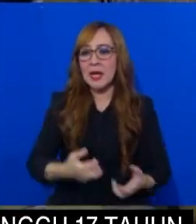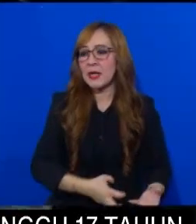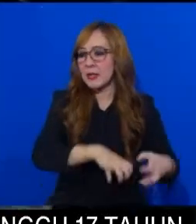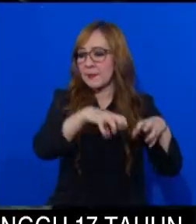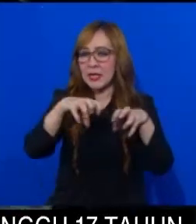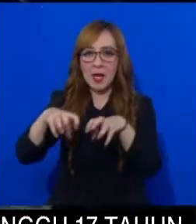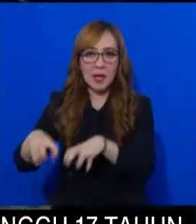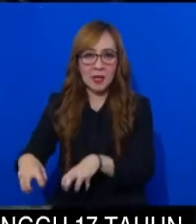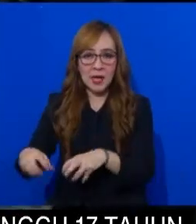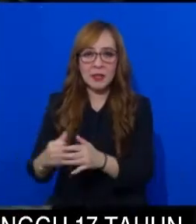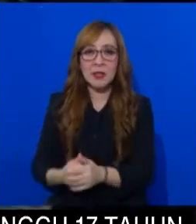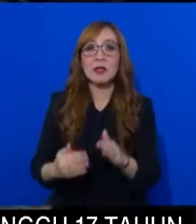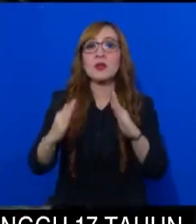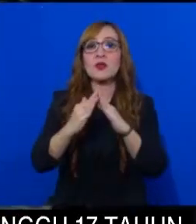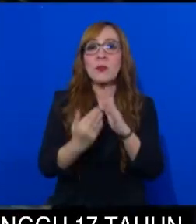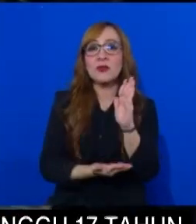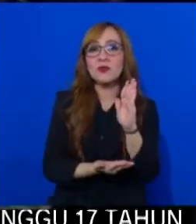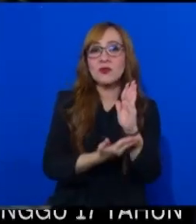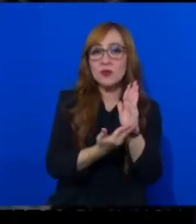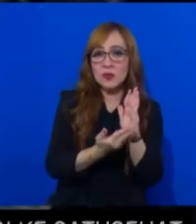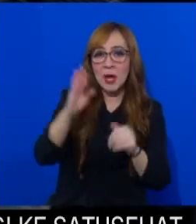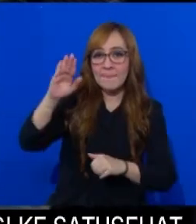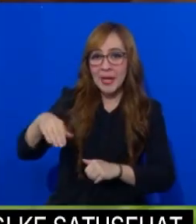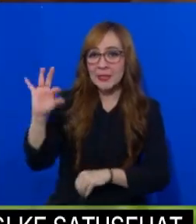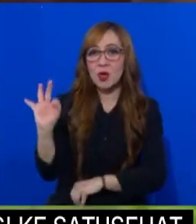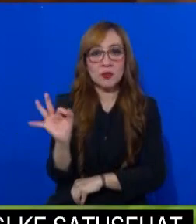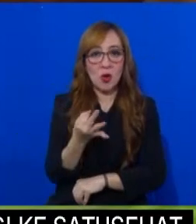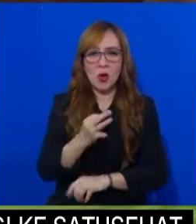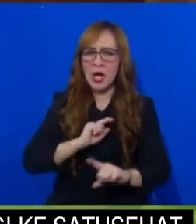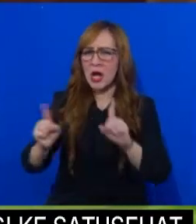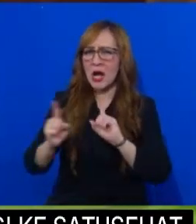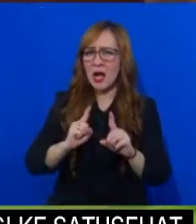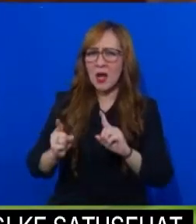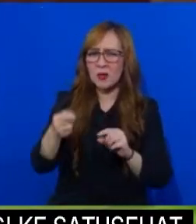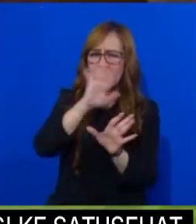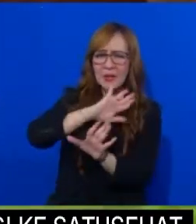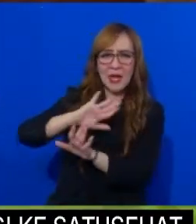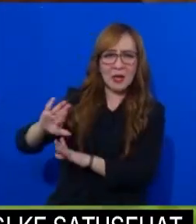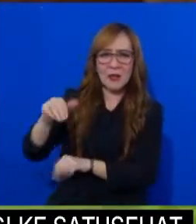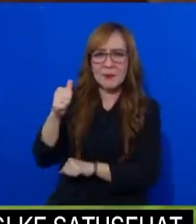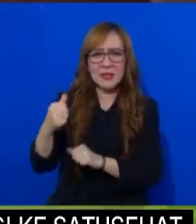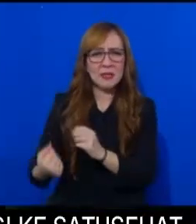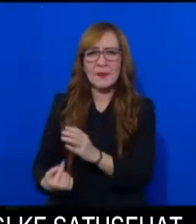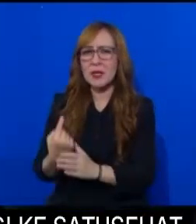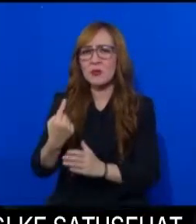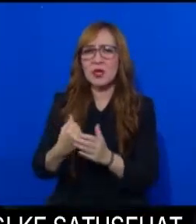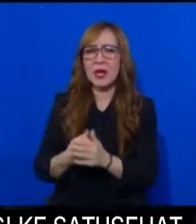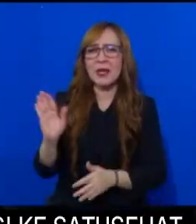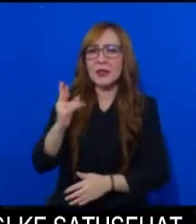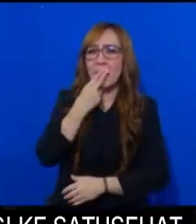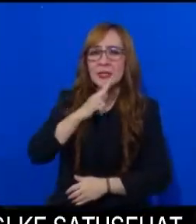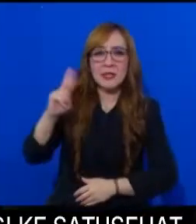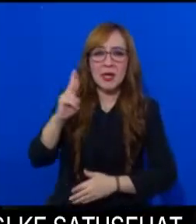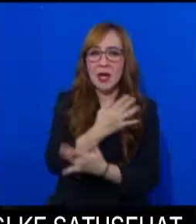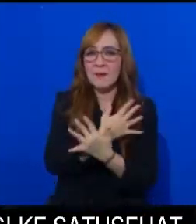yang masih ada kuota. Jika mereka dibiarkan terlantar, menurutnya dapat menimbulkan ketidakpercayaan